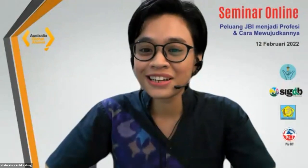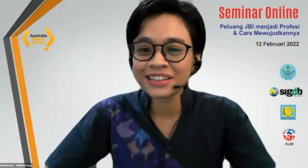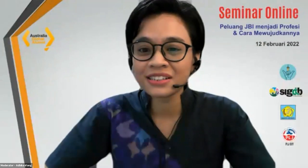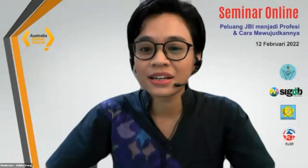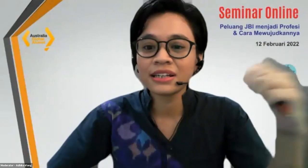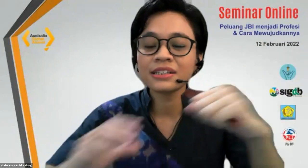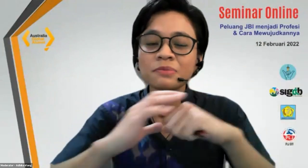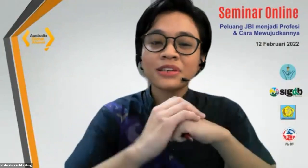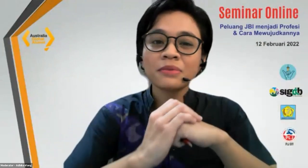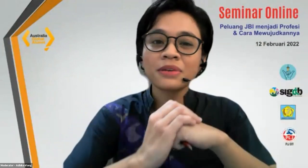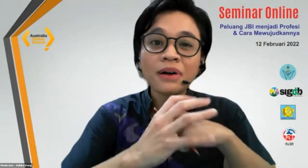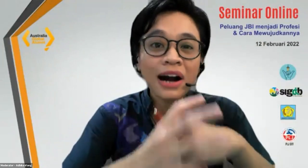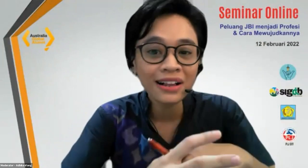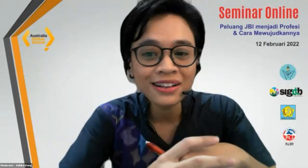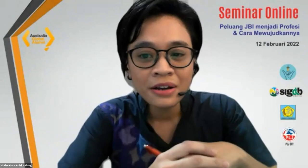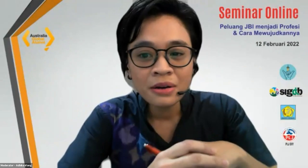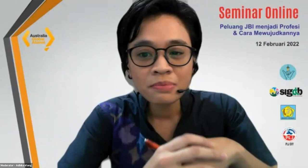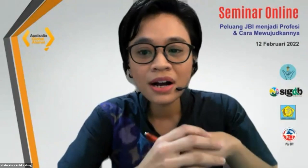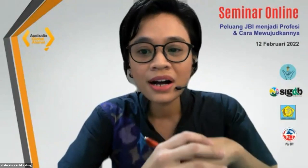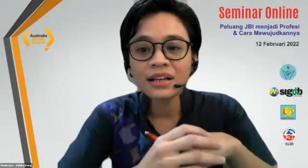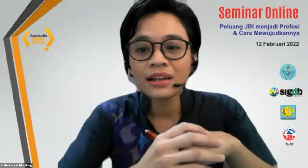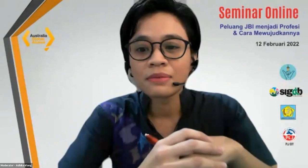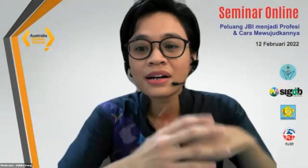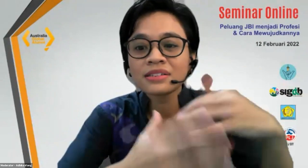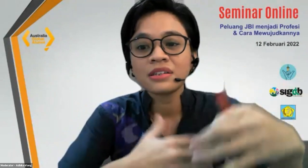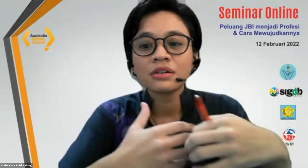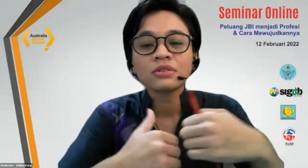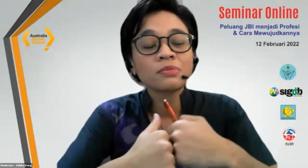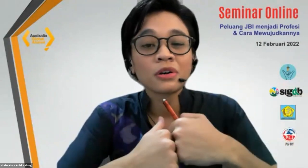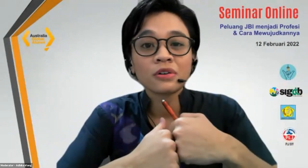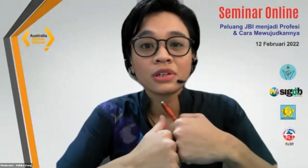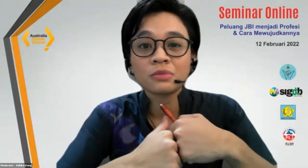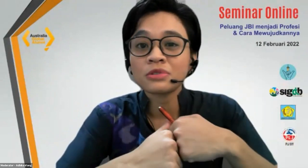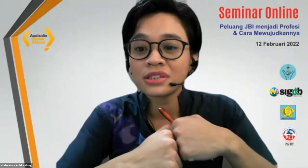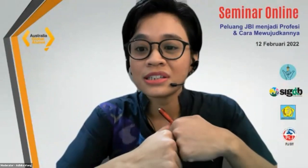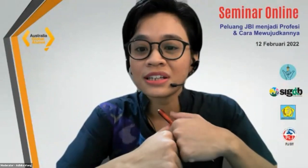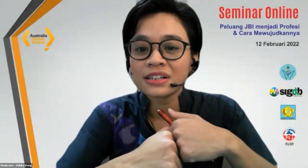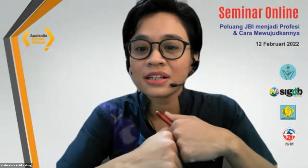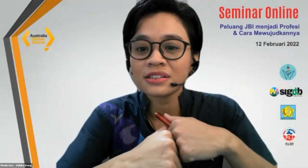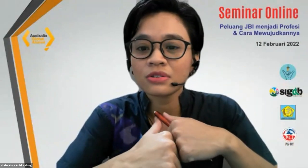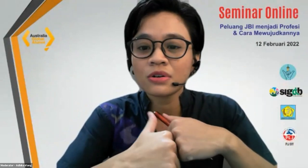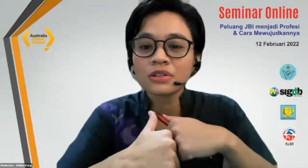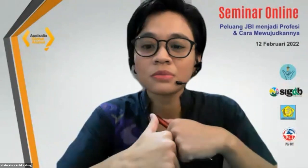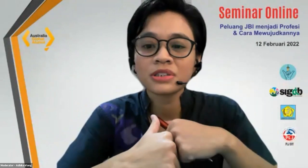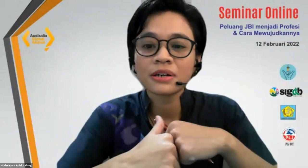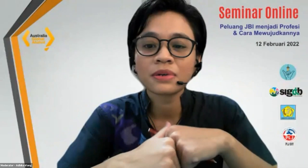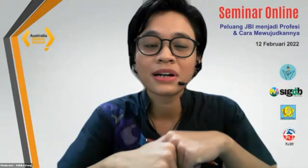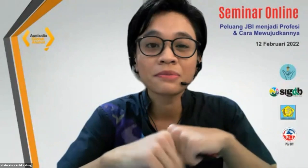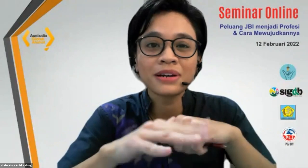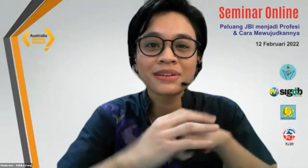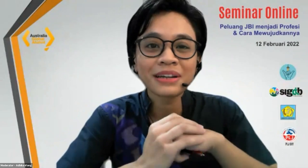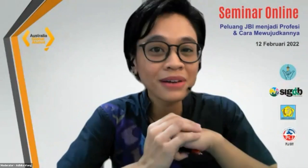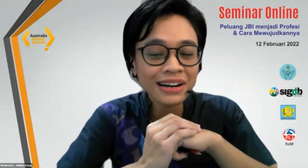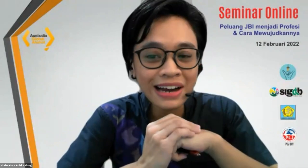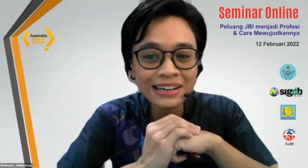telah dipelajarinya di sana Ini sepertinya menjadi bekal bekal dalam aksinya untuk berkontribusi salah satu kontribusi yang